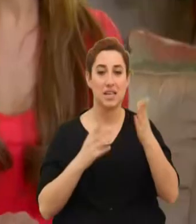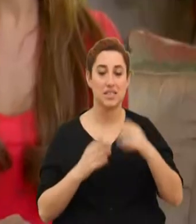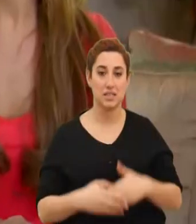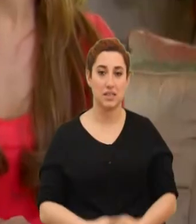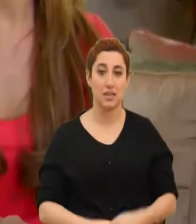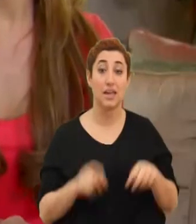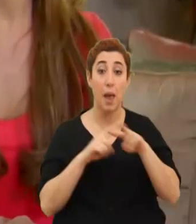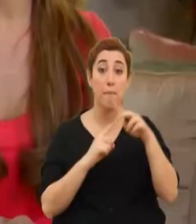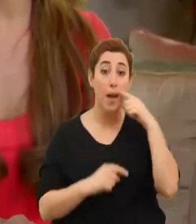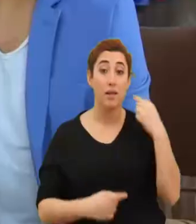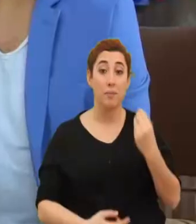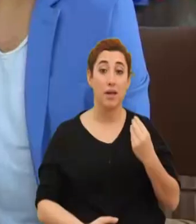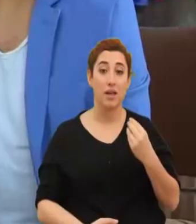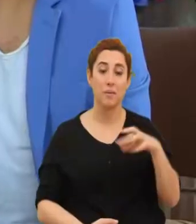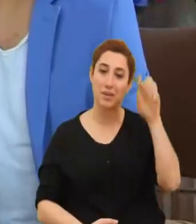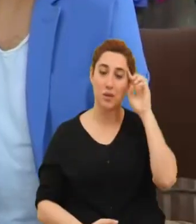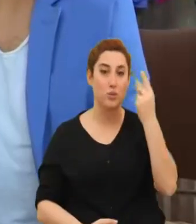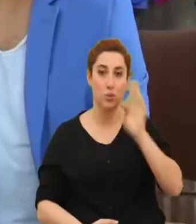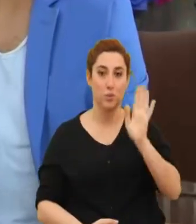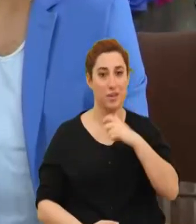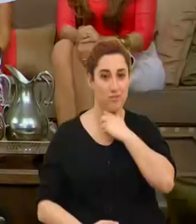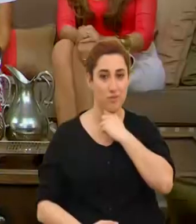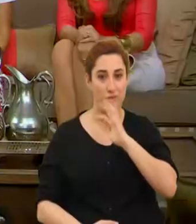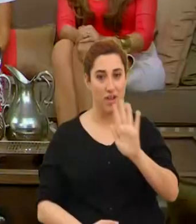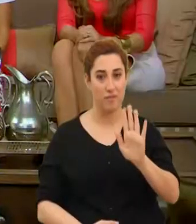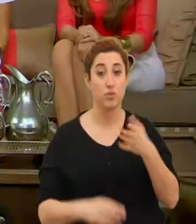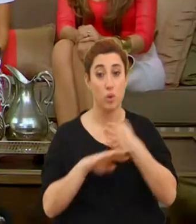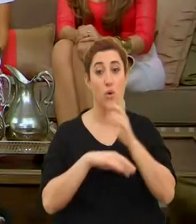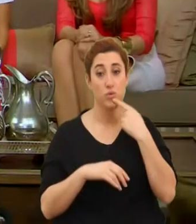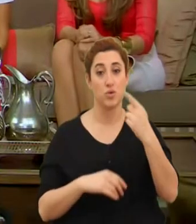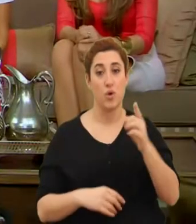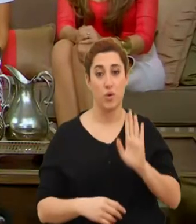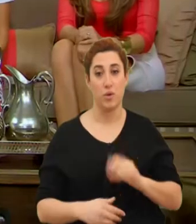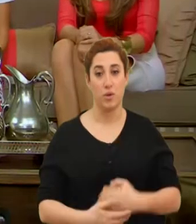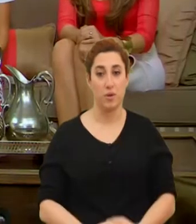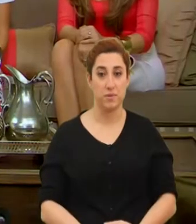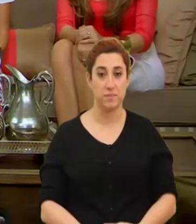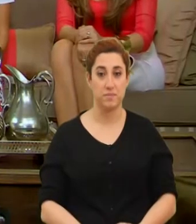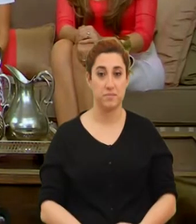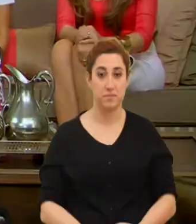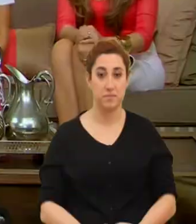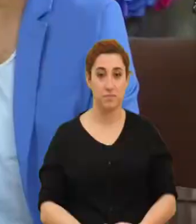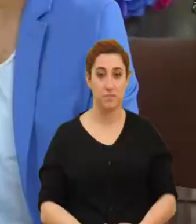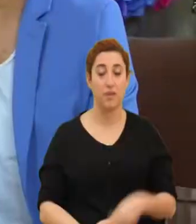Ulan Nazlı. Kemal Bey, psikolojiyi unutmayak lütfen. Doğru söylüyor.